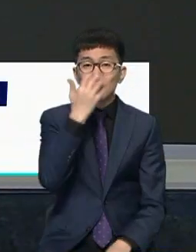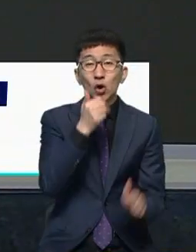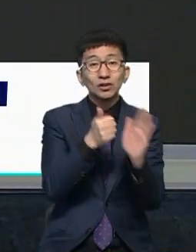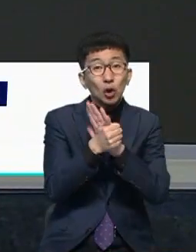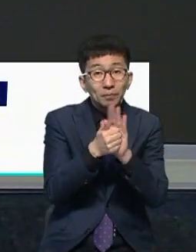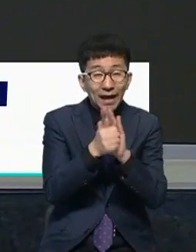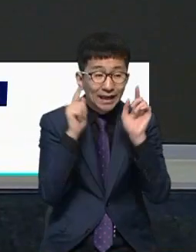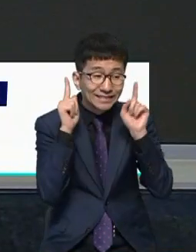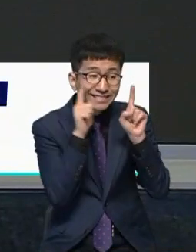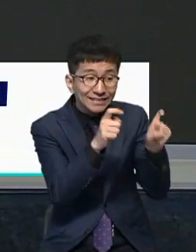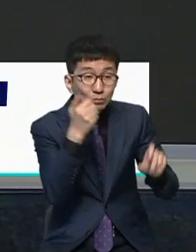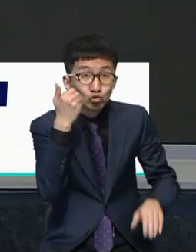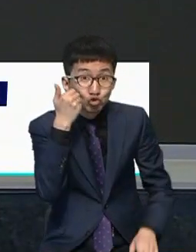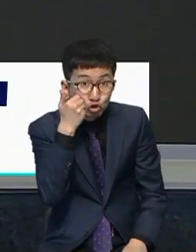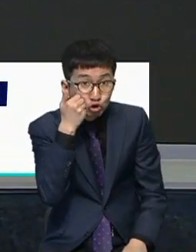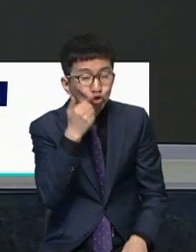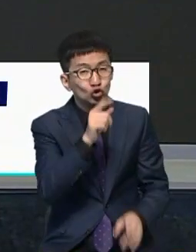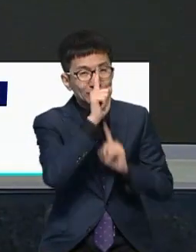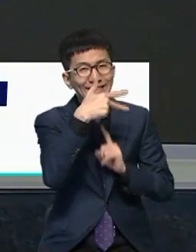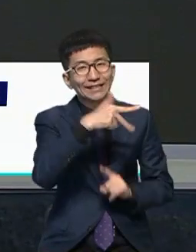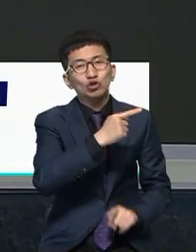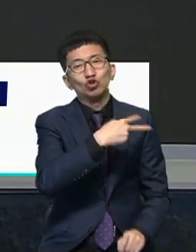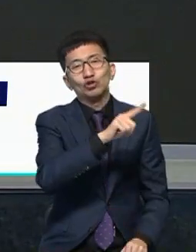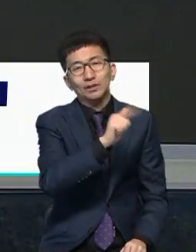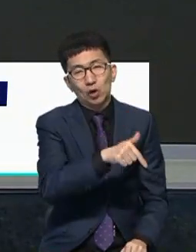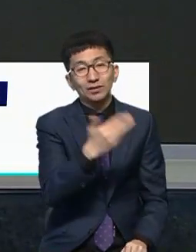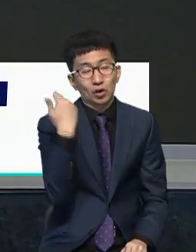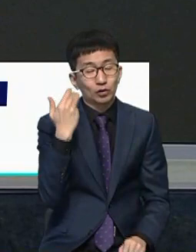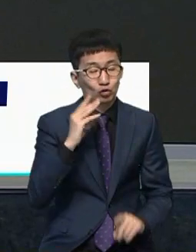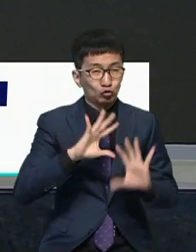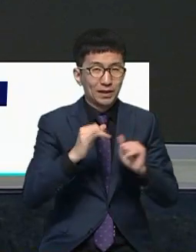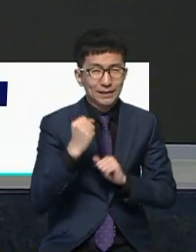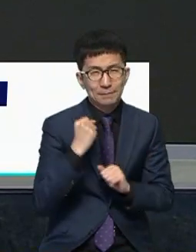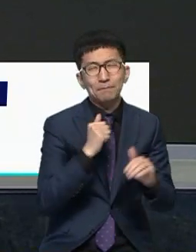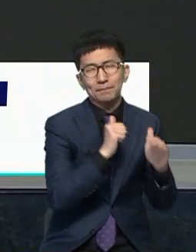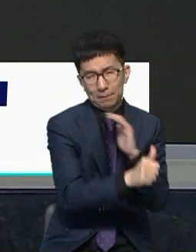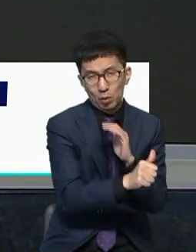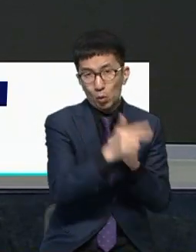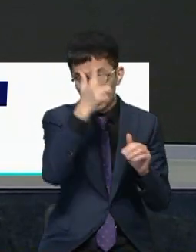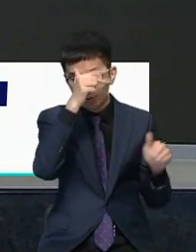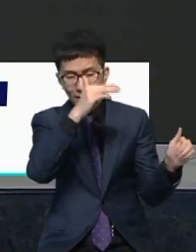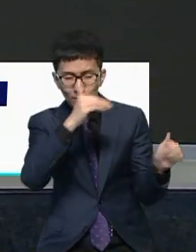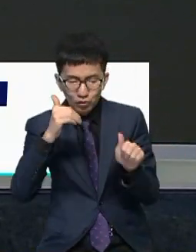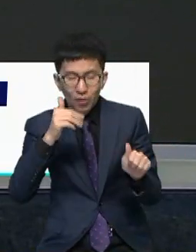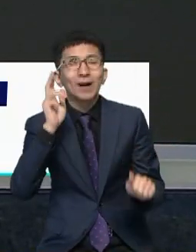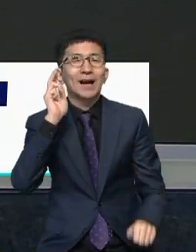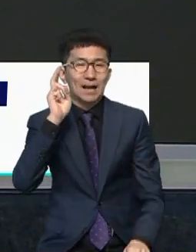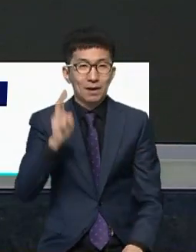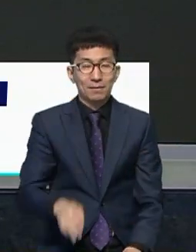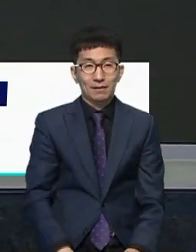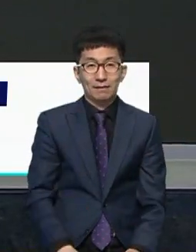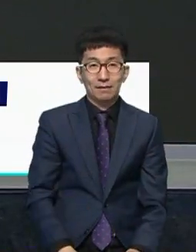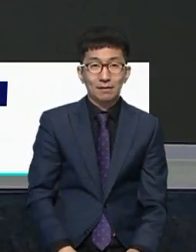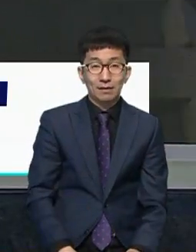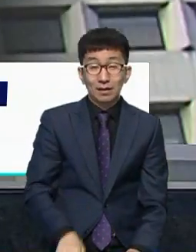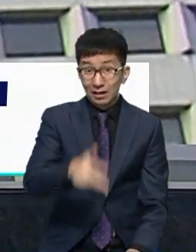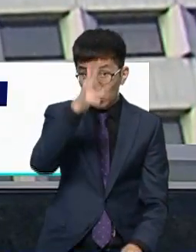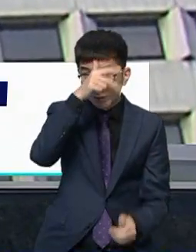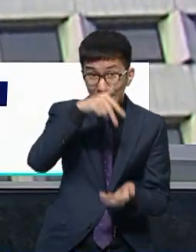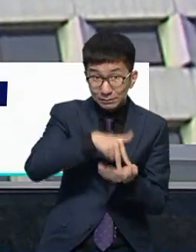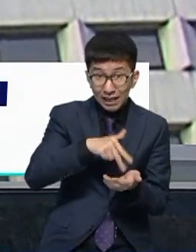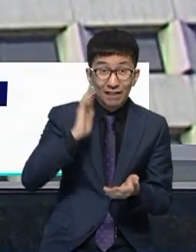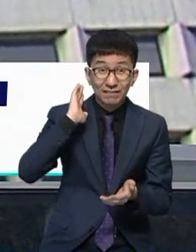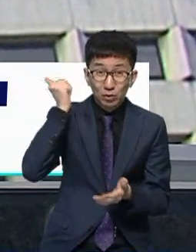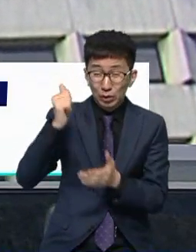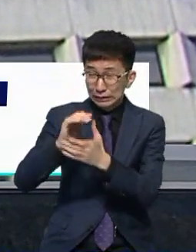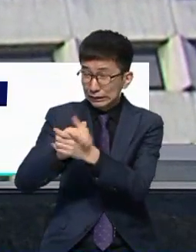성접대 의혹을 받고 있는 이준석 국민의힘 전 대표가 조만간 경찰 조사를 받게 될 걸로 보입니다. 경찰은